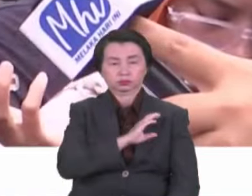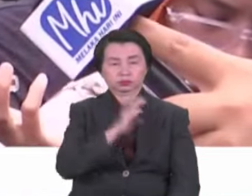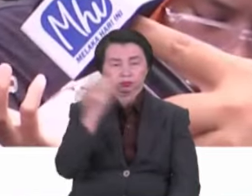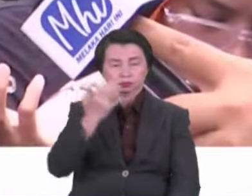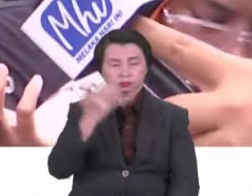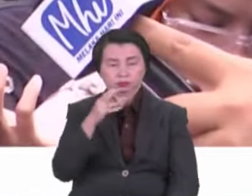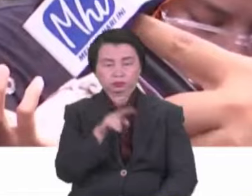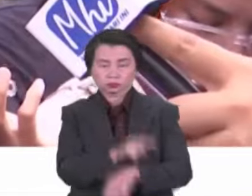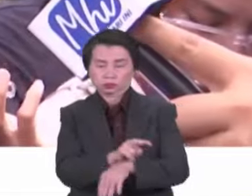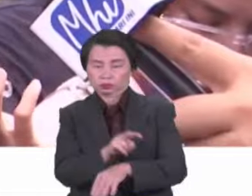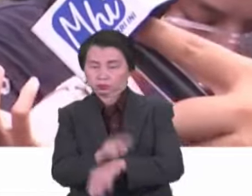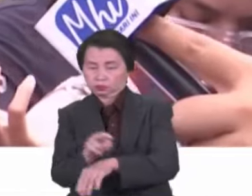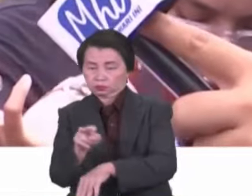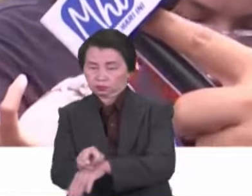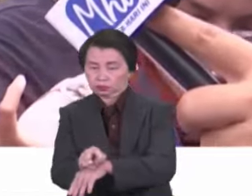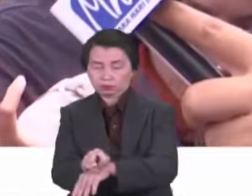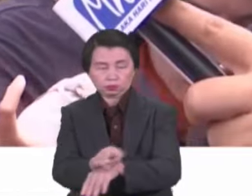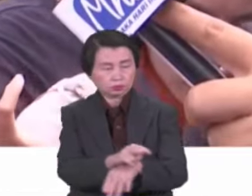memantau